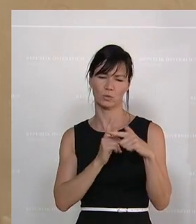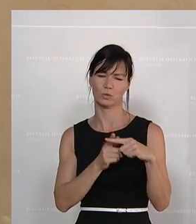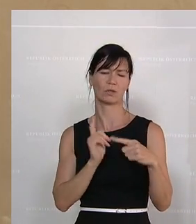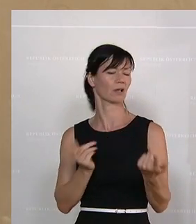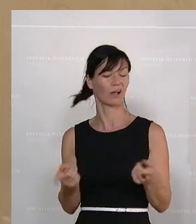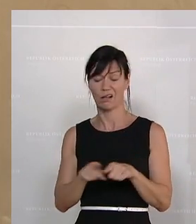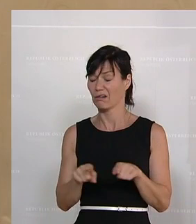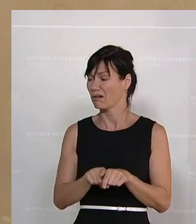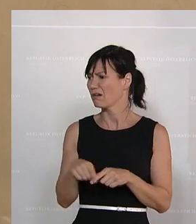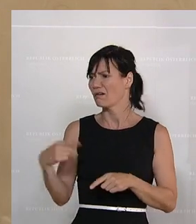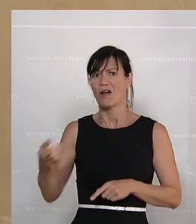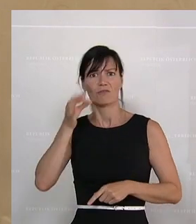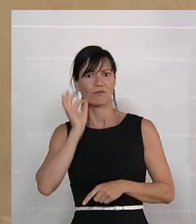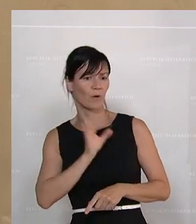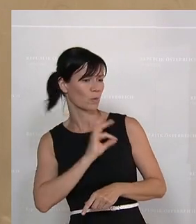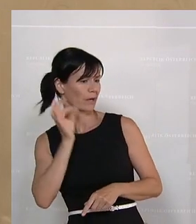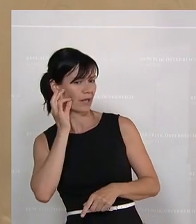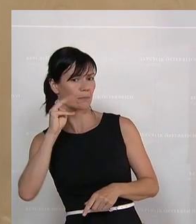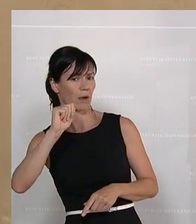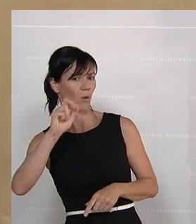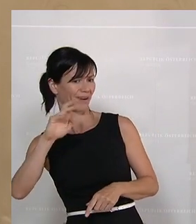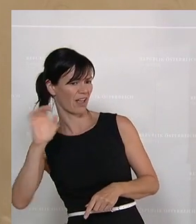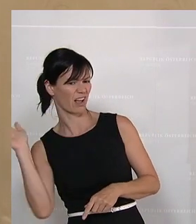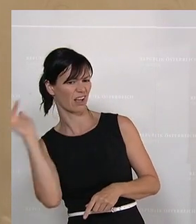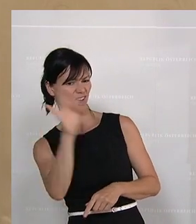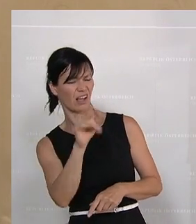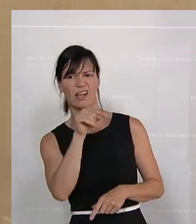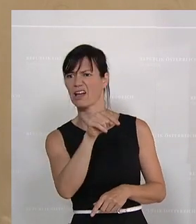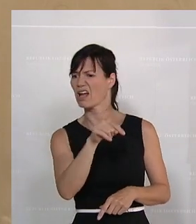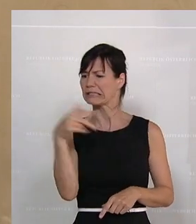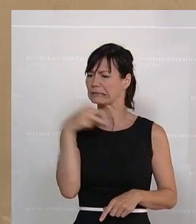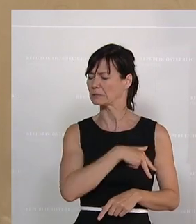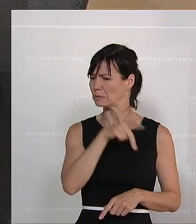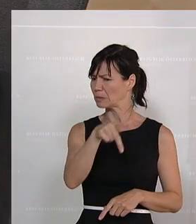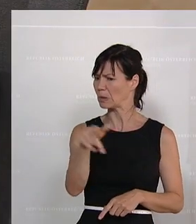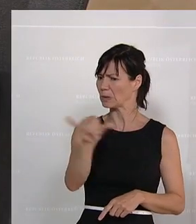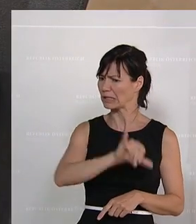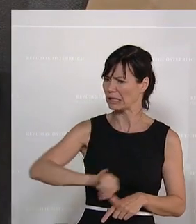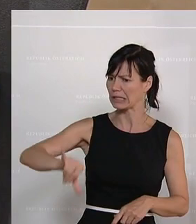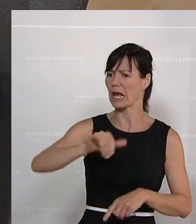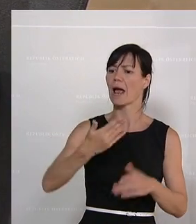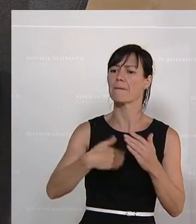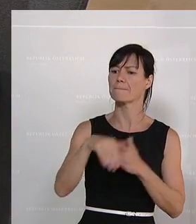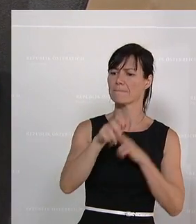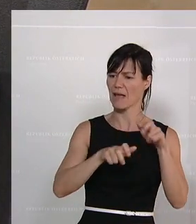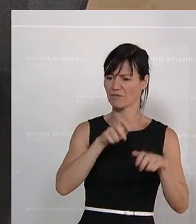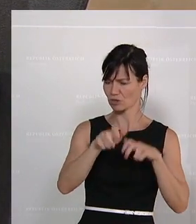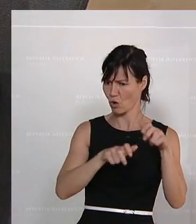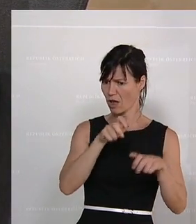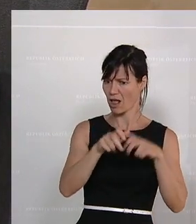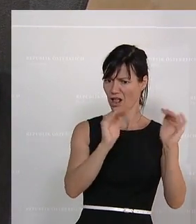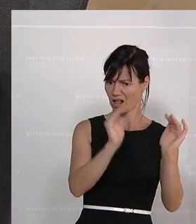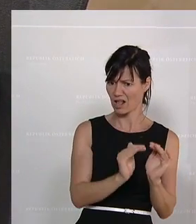der spd vorwerfen dass das populistisch ist und mit der gießkanne wäre wenn man die mehrwertsteuer senkungen auch entsprechend durch wird